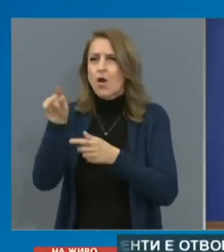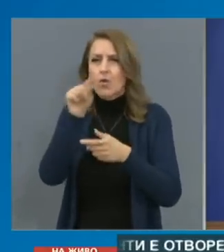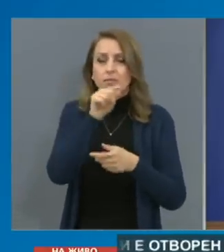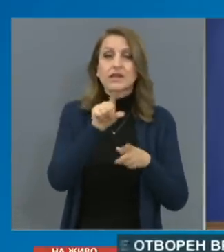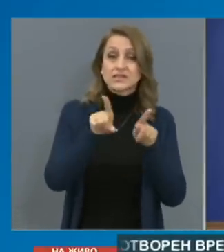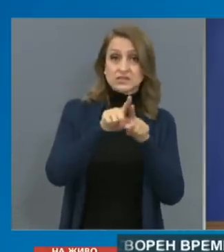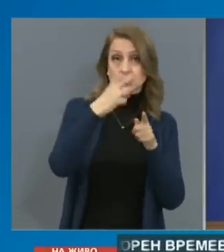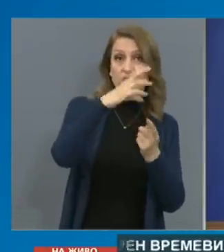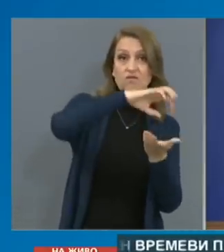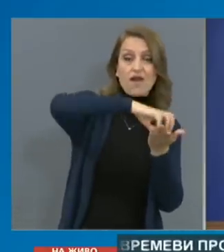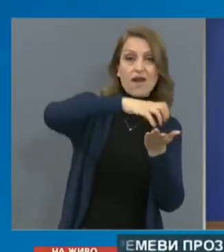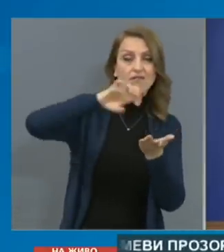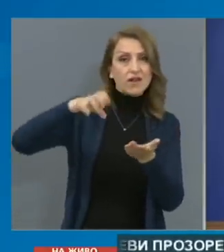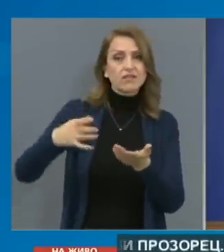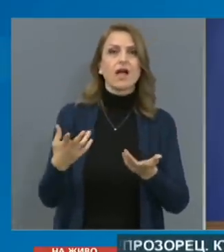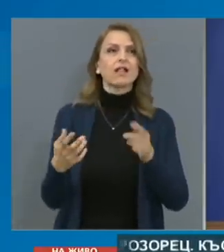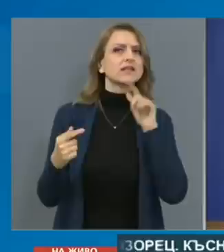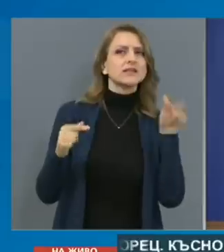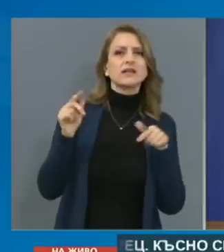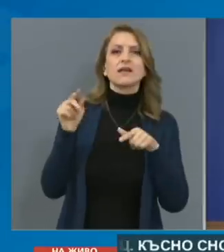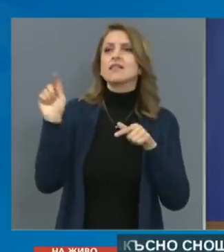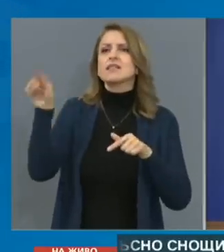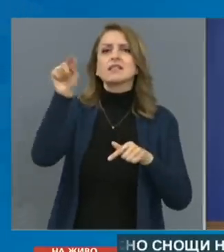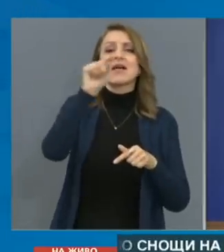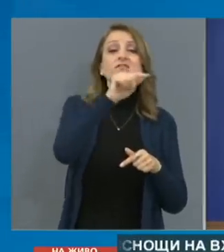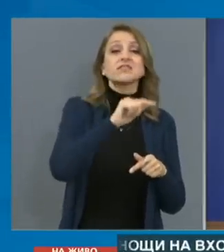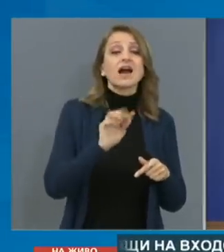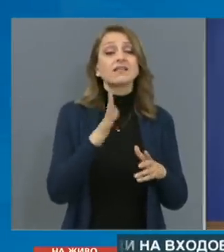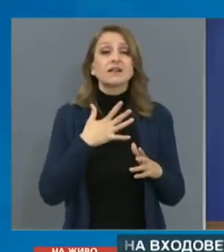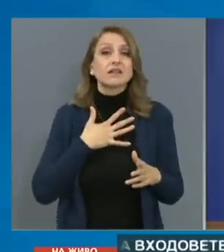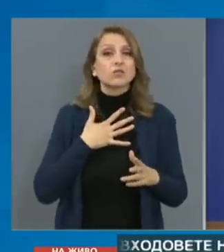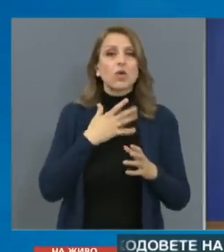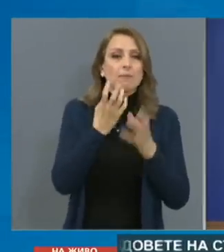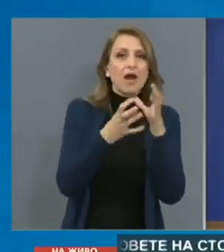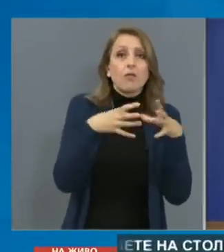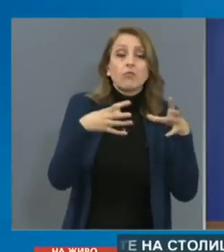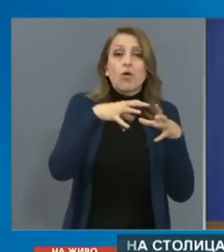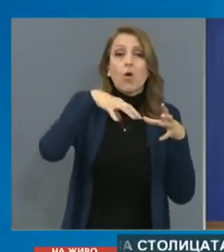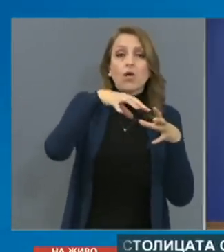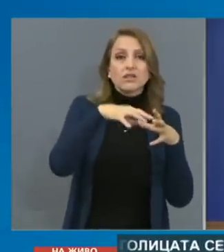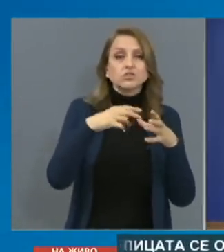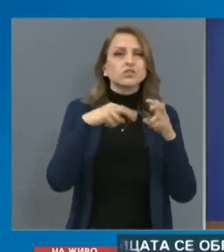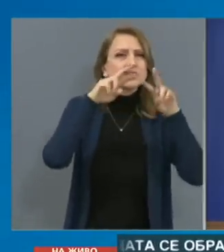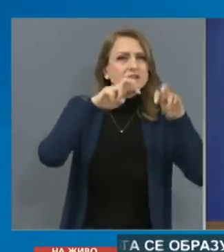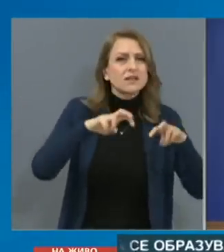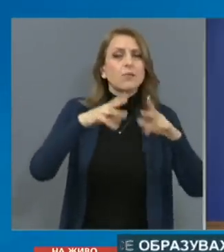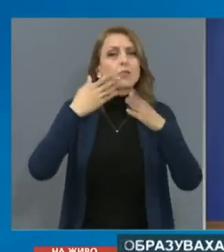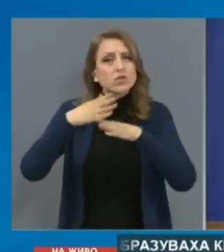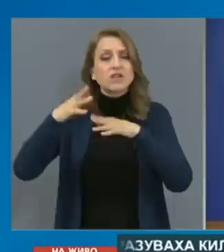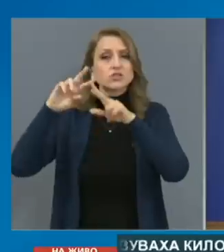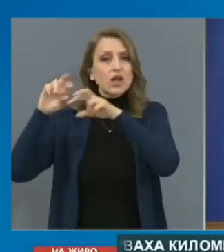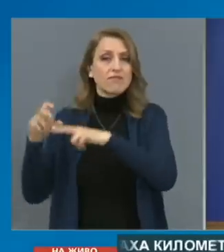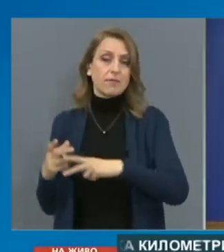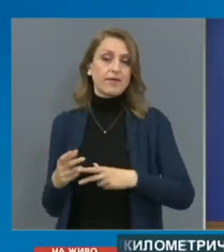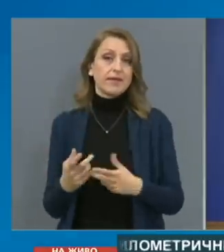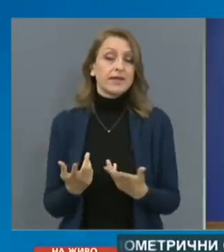само там, а и там, където имаме отделни огнища и проследяваме хора, които са били положителни, с оглед отпадане на тяхната